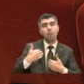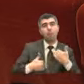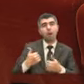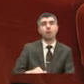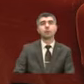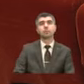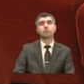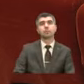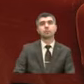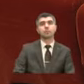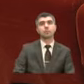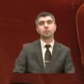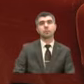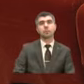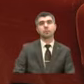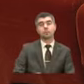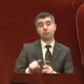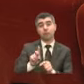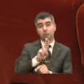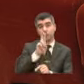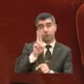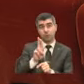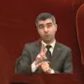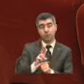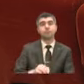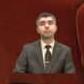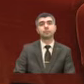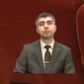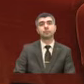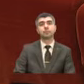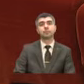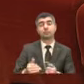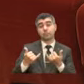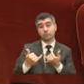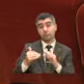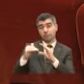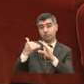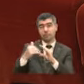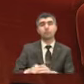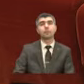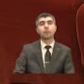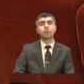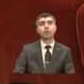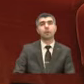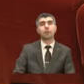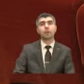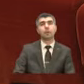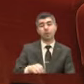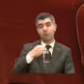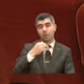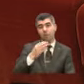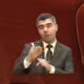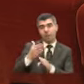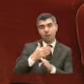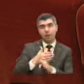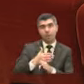السؤال. بالنسبه لهذا السؤال المتوصل يعني المتوصل به، كنأكد يعني في جزء منه ما قلته